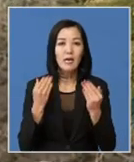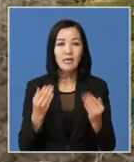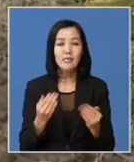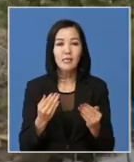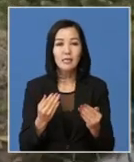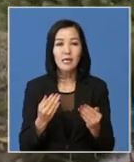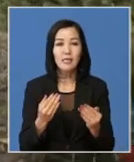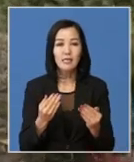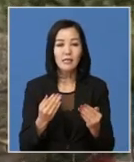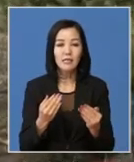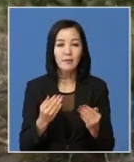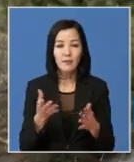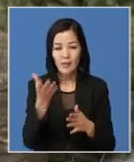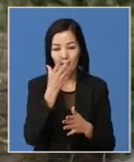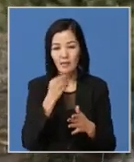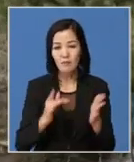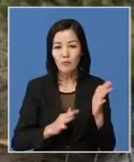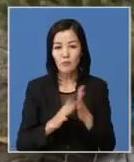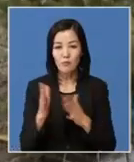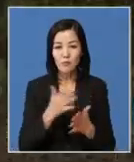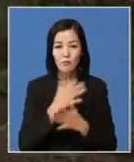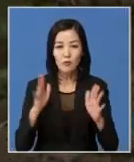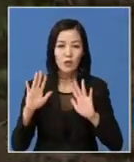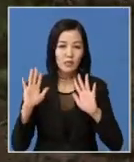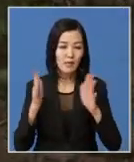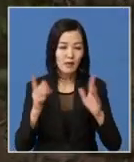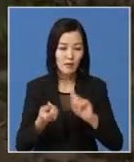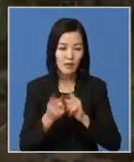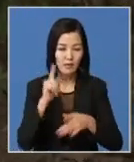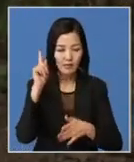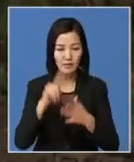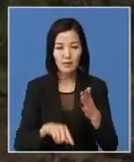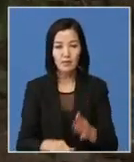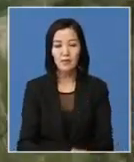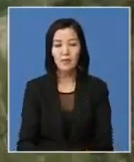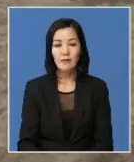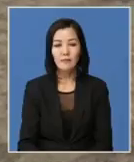бұл көшеттер алда жапырақ жайқала өсіп, үлкен саябаққа айналарына сенімді.